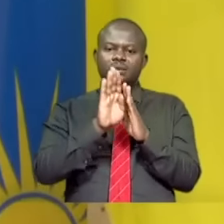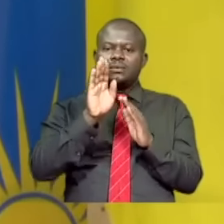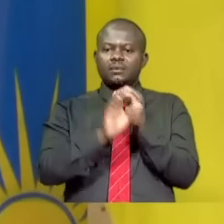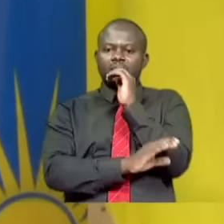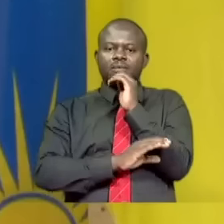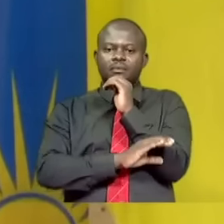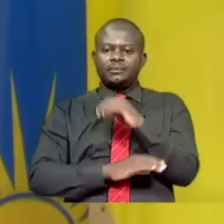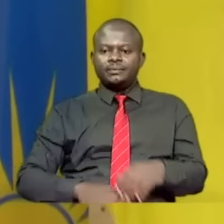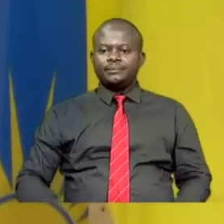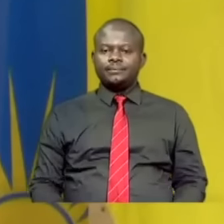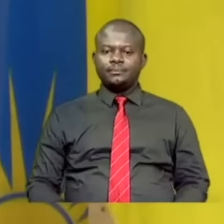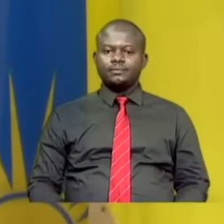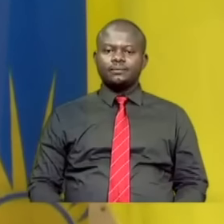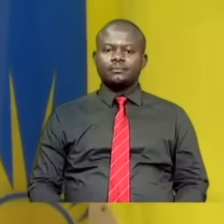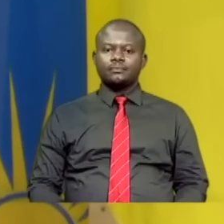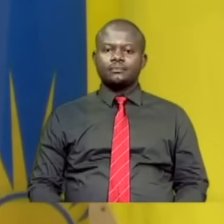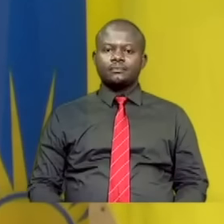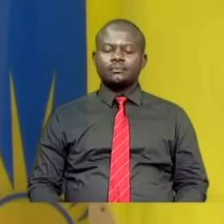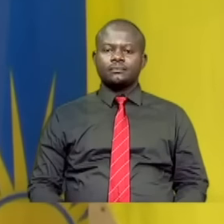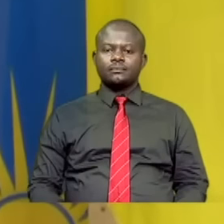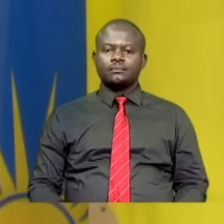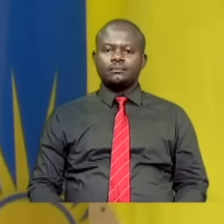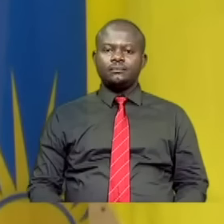l'ambition de parvenir à une Afrique en paix,